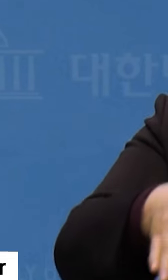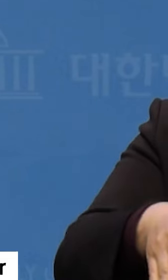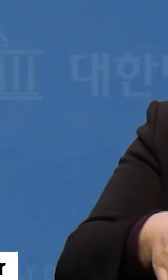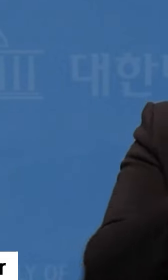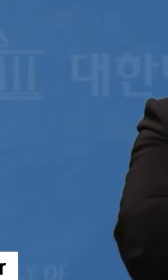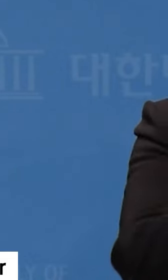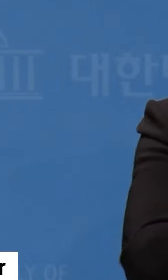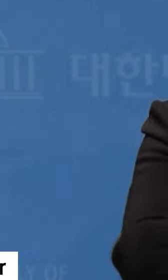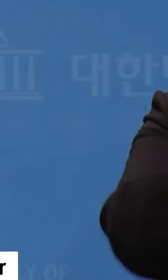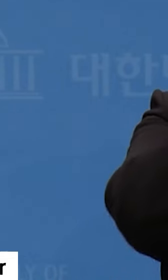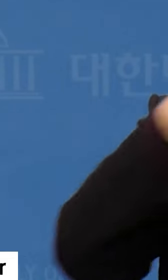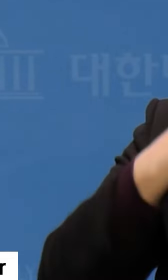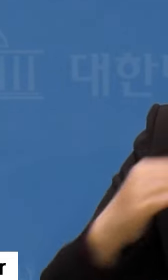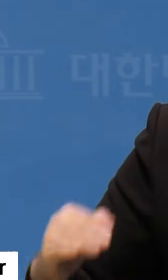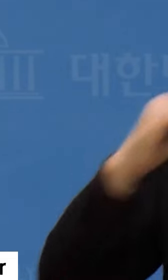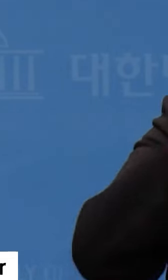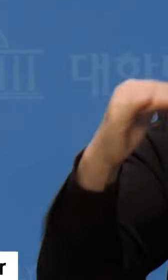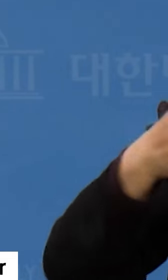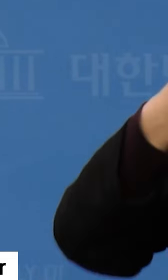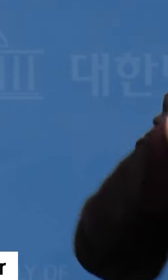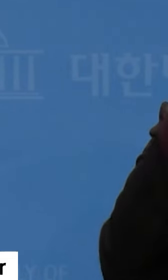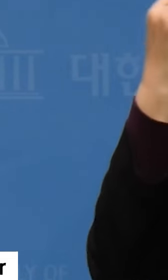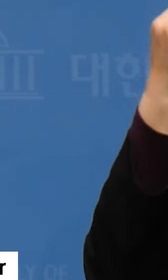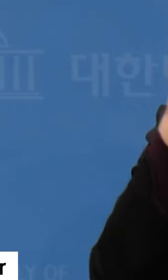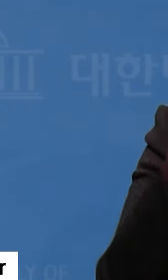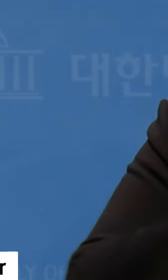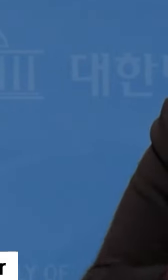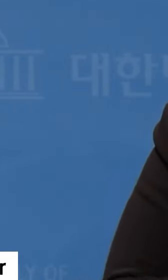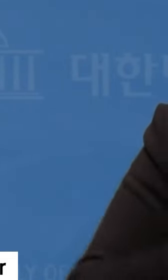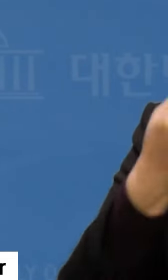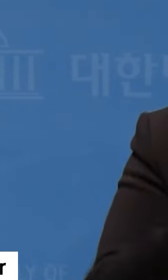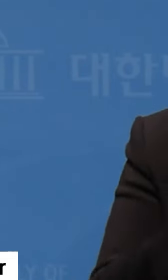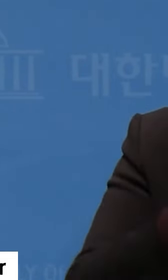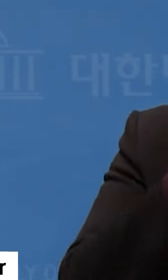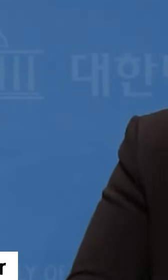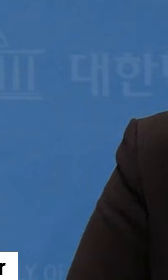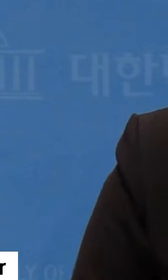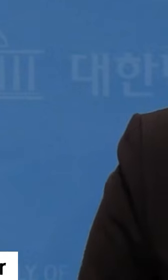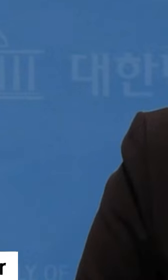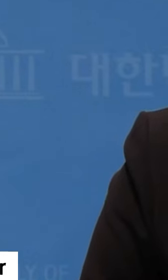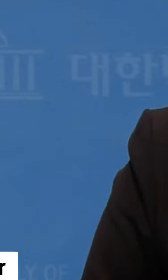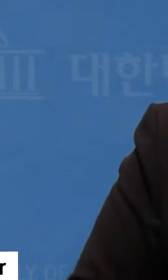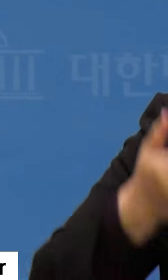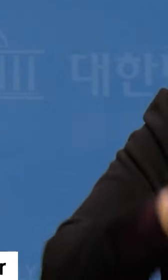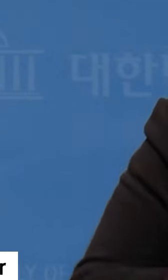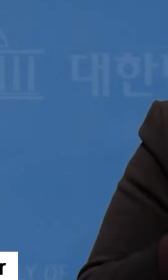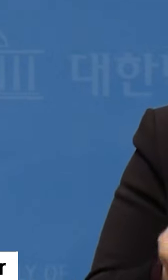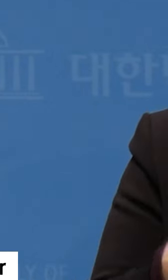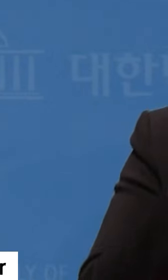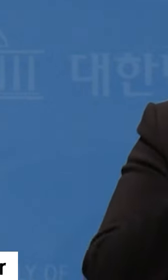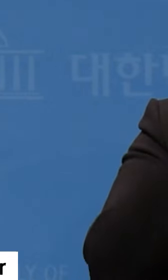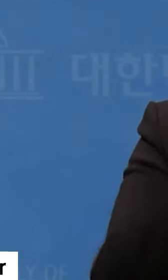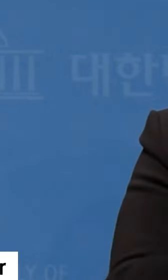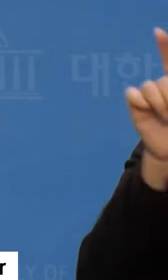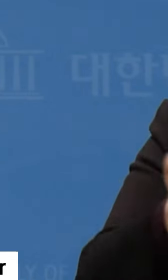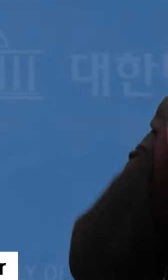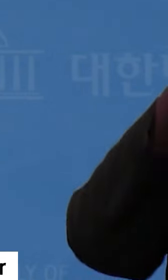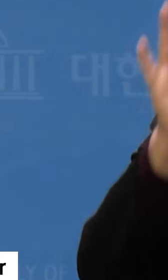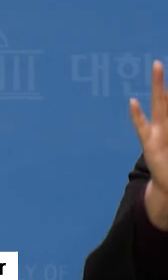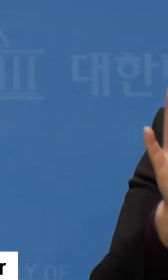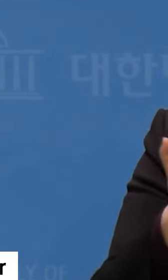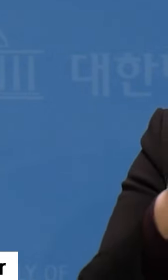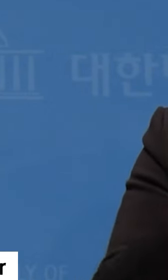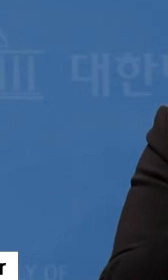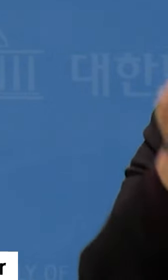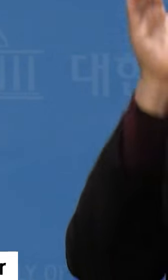가치를 지키기 위한 불굴의 투쟁의 역사를 지니고 있습니다. 하지만 지금의 민주당의 모습은